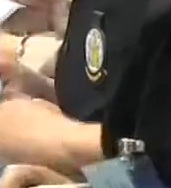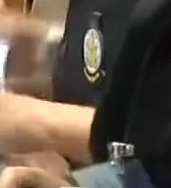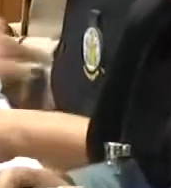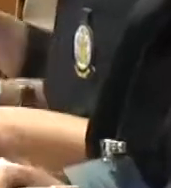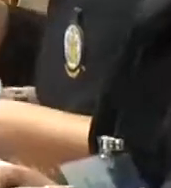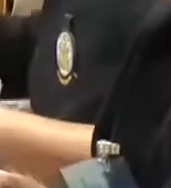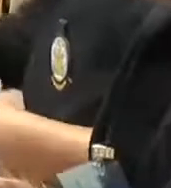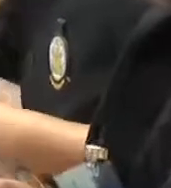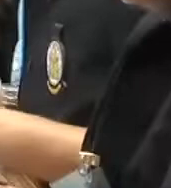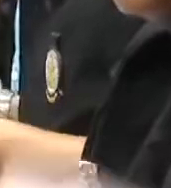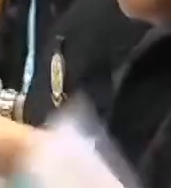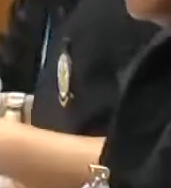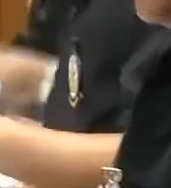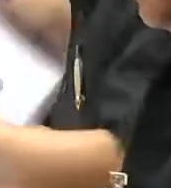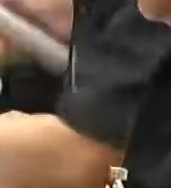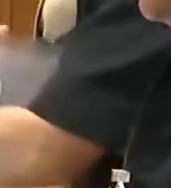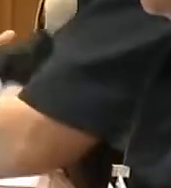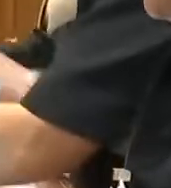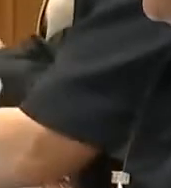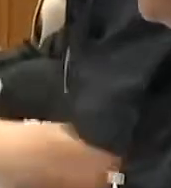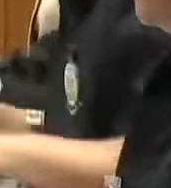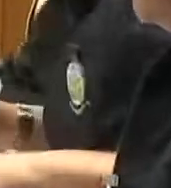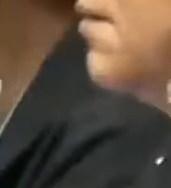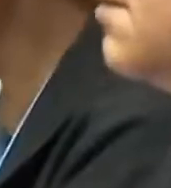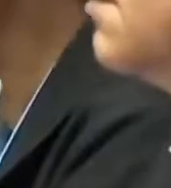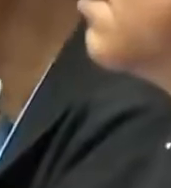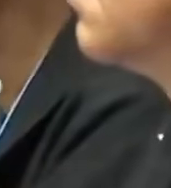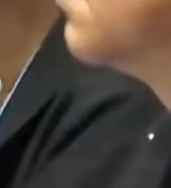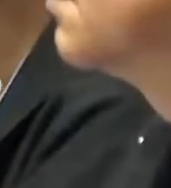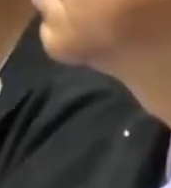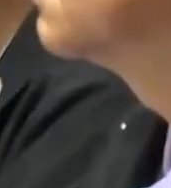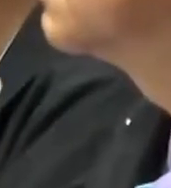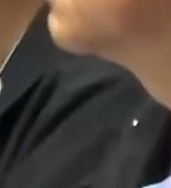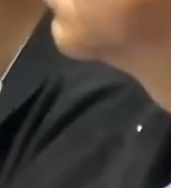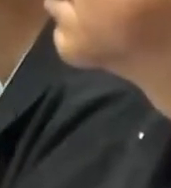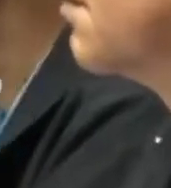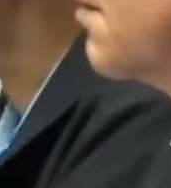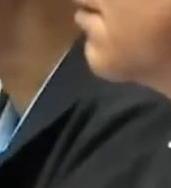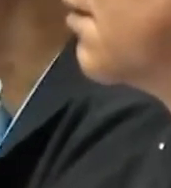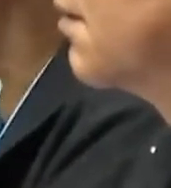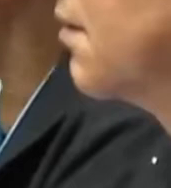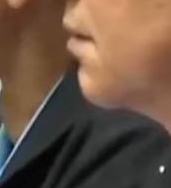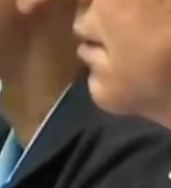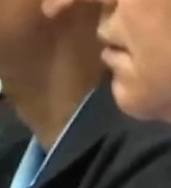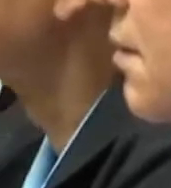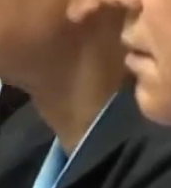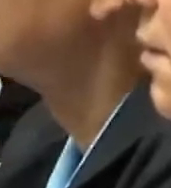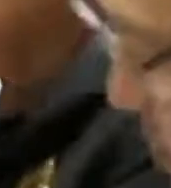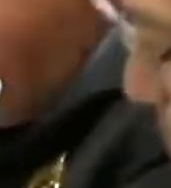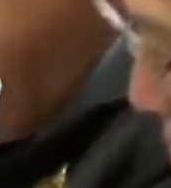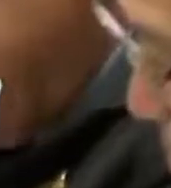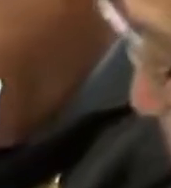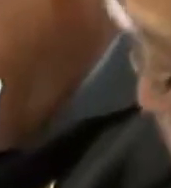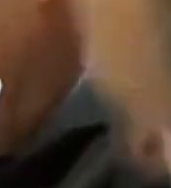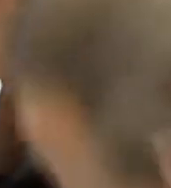มนี้และจากการบริหารจัดการน้ำเขื่อนเพชรคาดว่าจะทำให้การไหลผ่านของน้ำเข้า